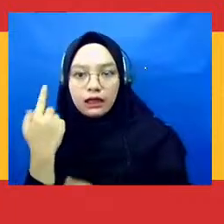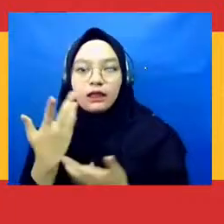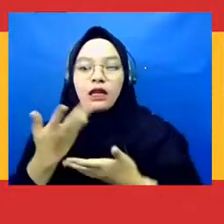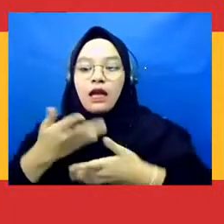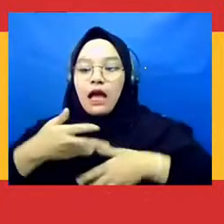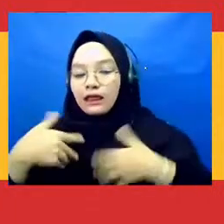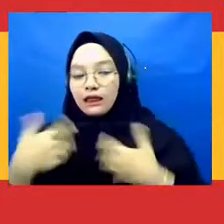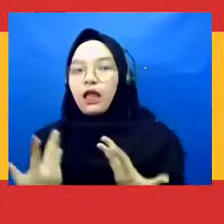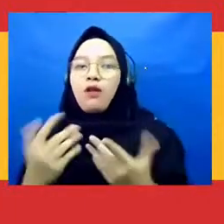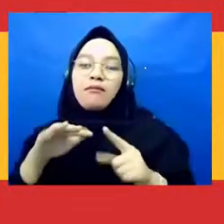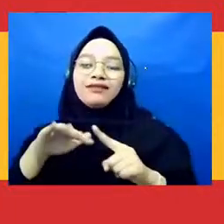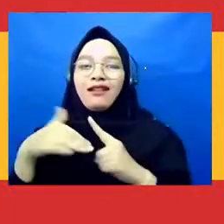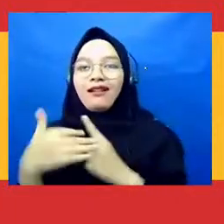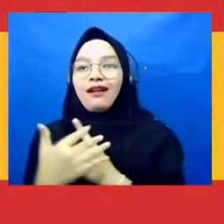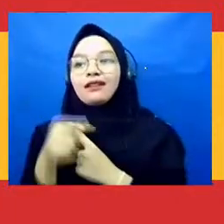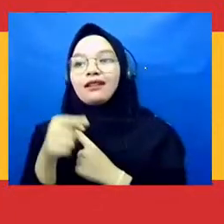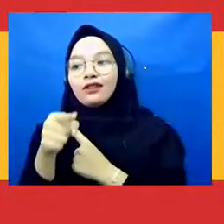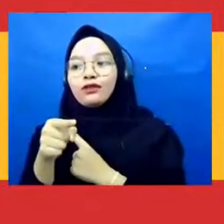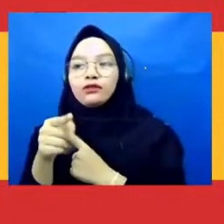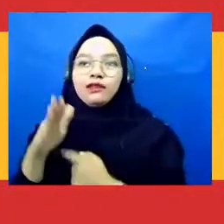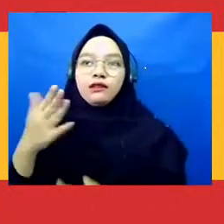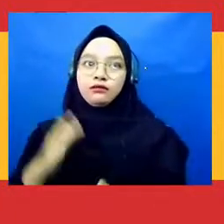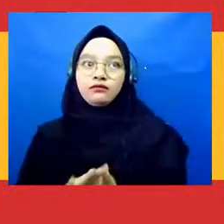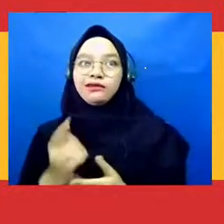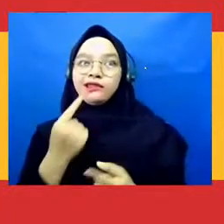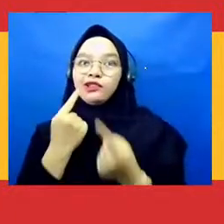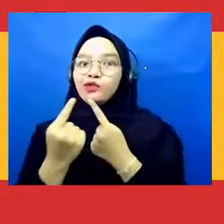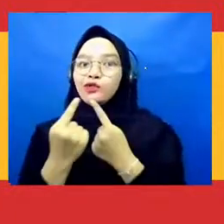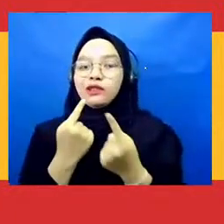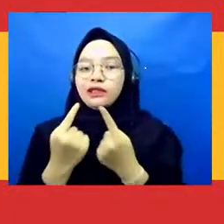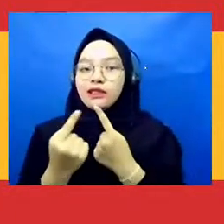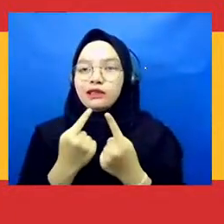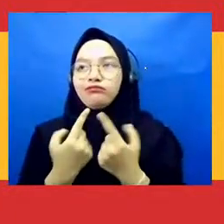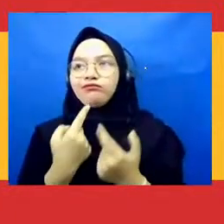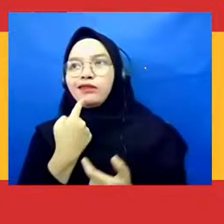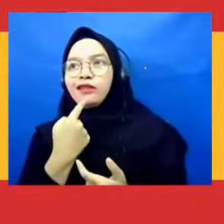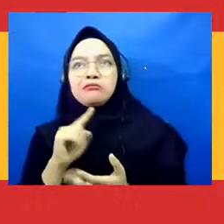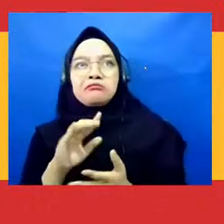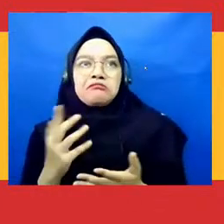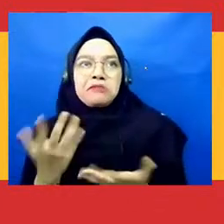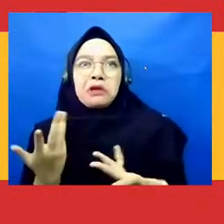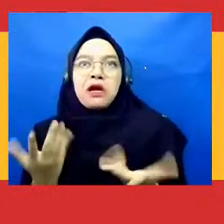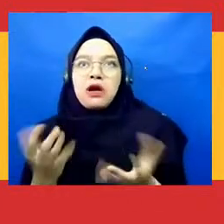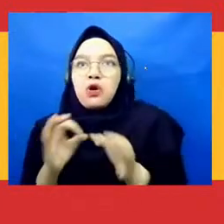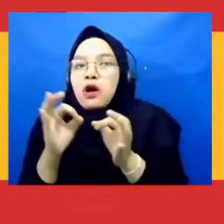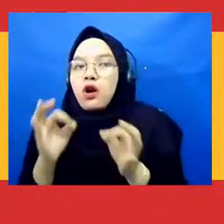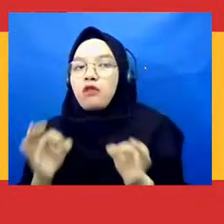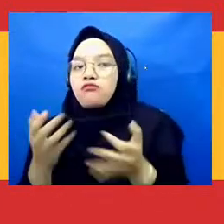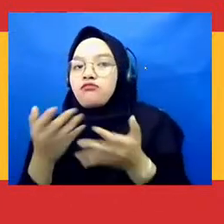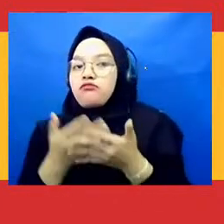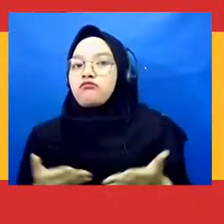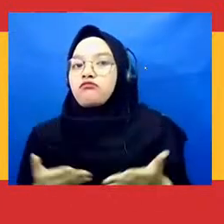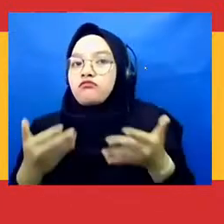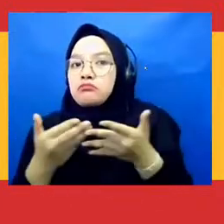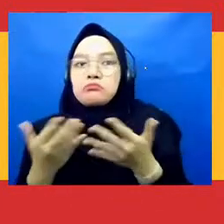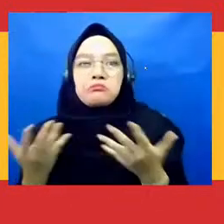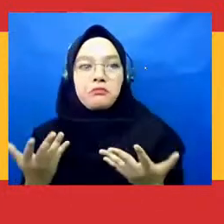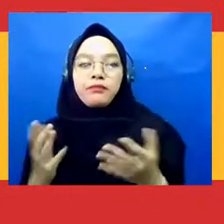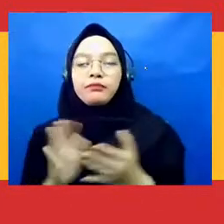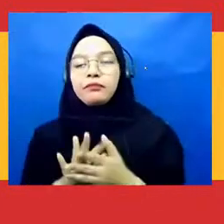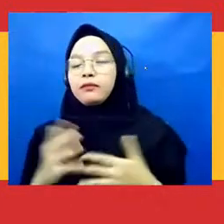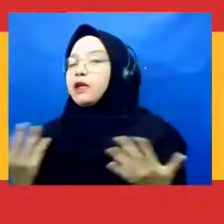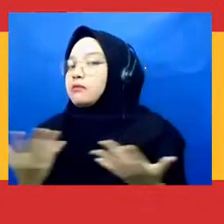masyarakat, diajak untuk berdiskusi tentang kondisi kotanya. Nah, bagaimana diskusinya?